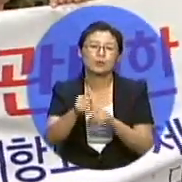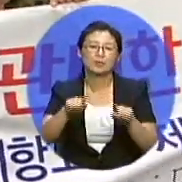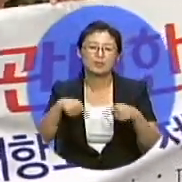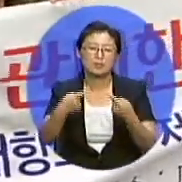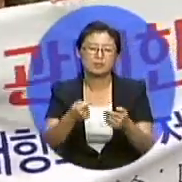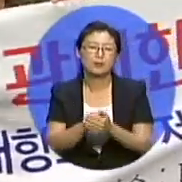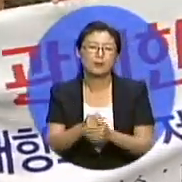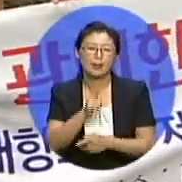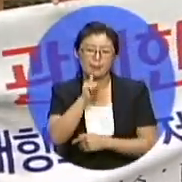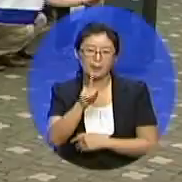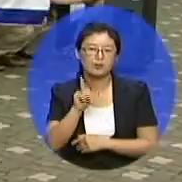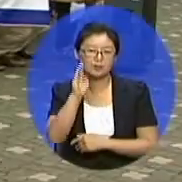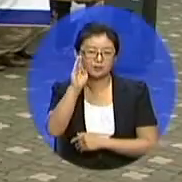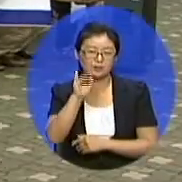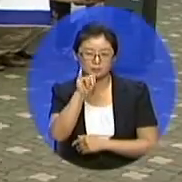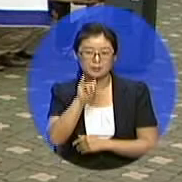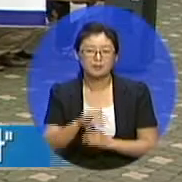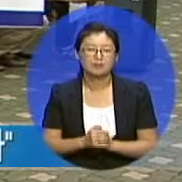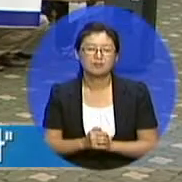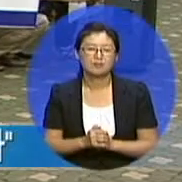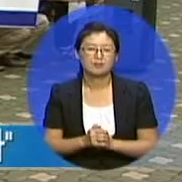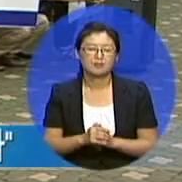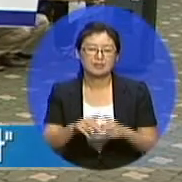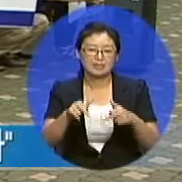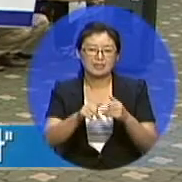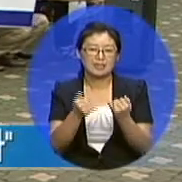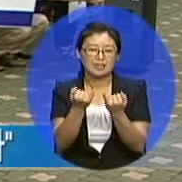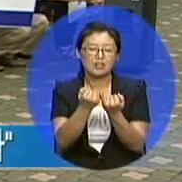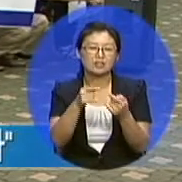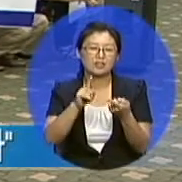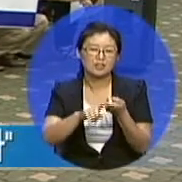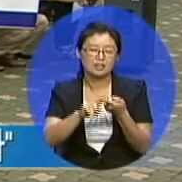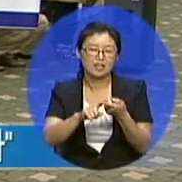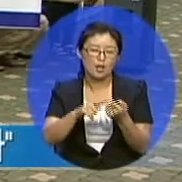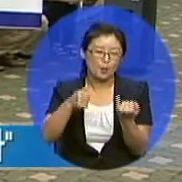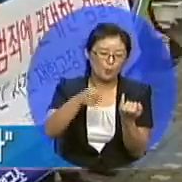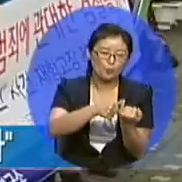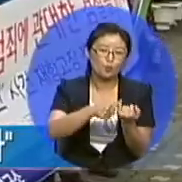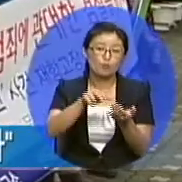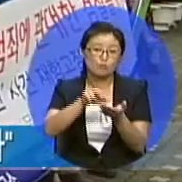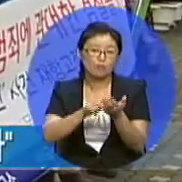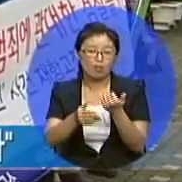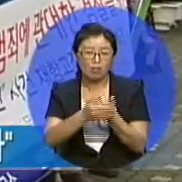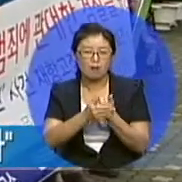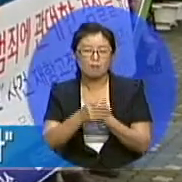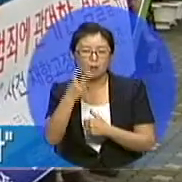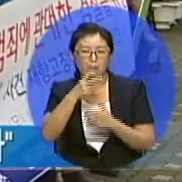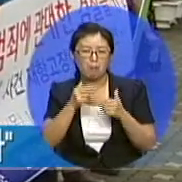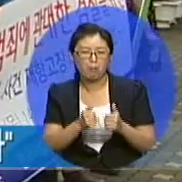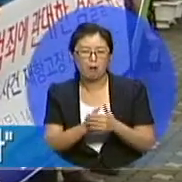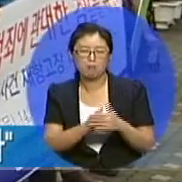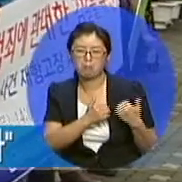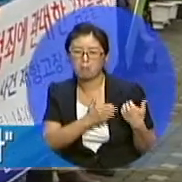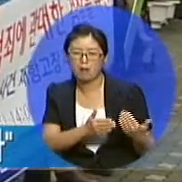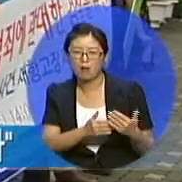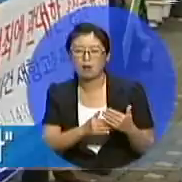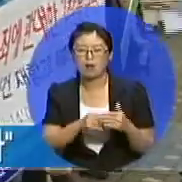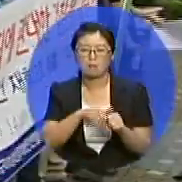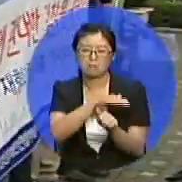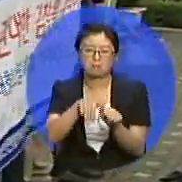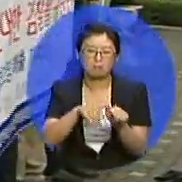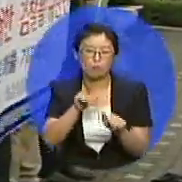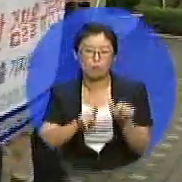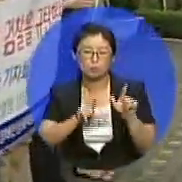참석해 발언을 이어갔으며 이들은 장애 여성에 대한 성폭력 문제이기에 검찰은 안일한 태도를 보이고 있다며